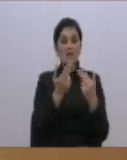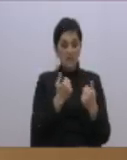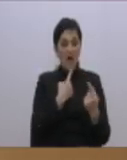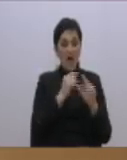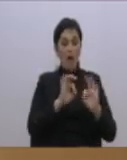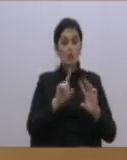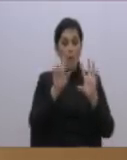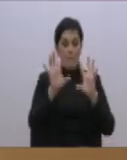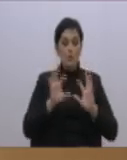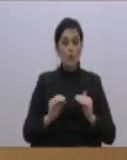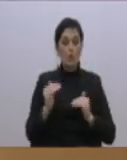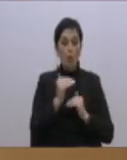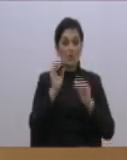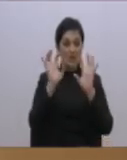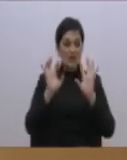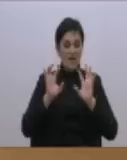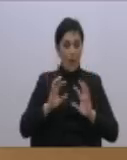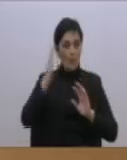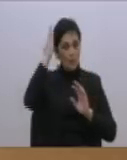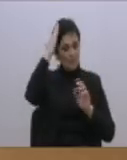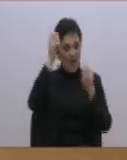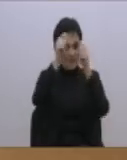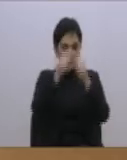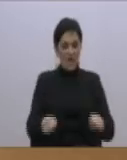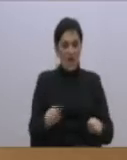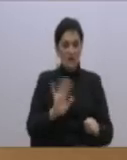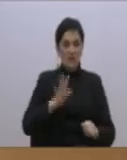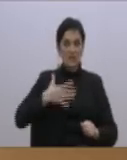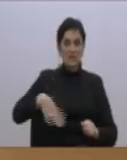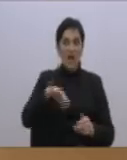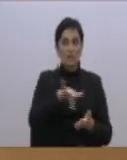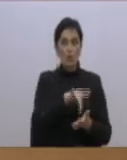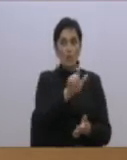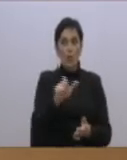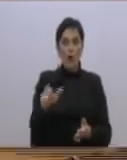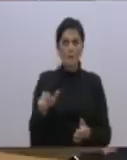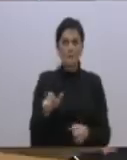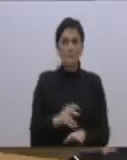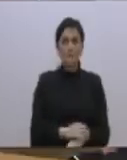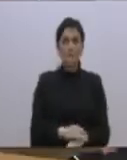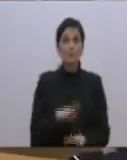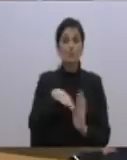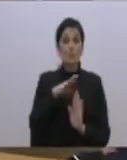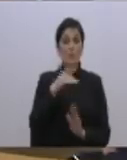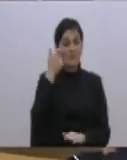պունկցիոն Deblova tavzi arda ahiyon sakartolos mokala keps. Biz yine az davur ekos,